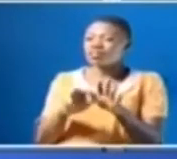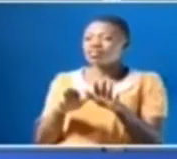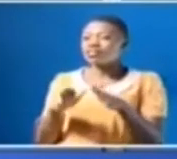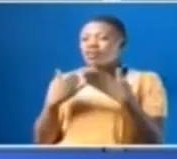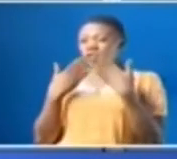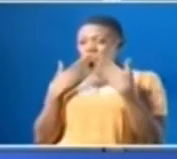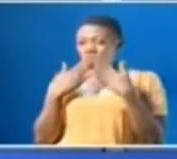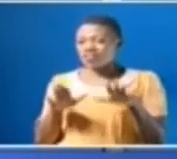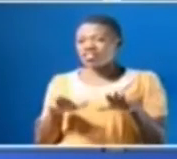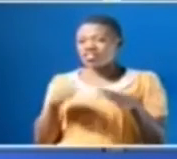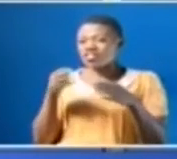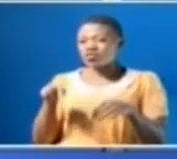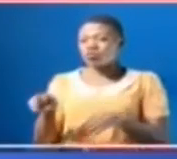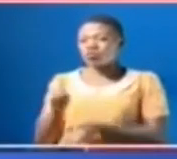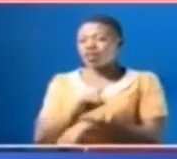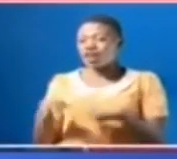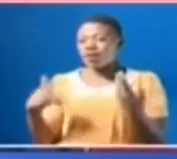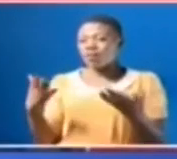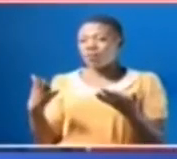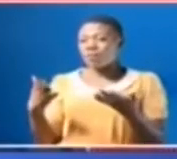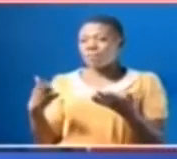leo zitakuwa zipi?